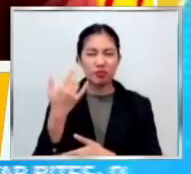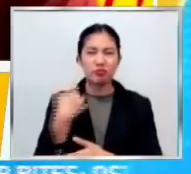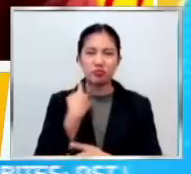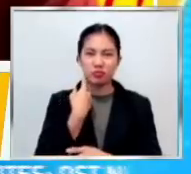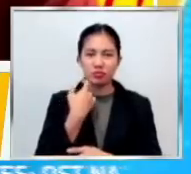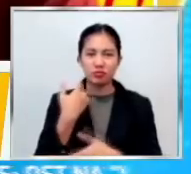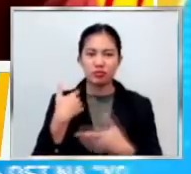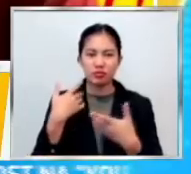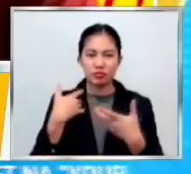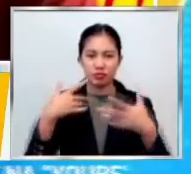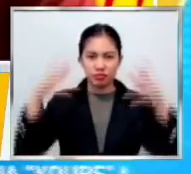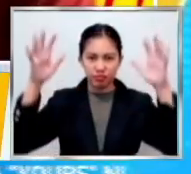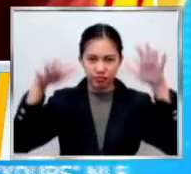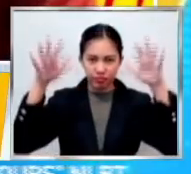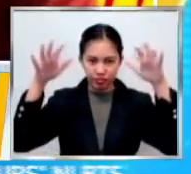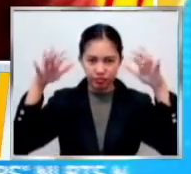lockdowns?